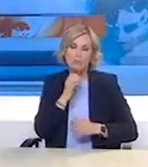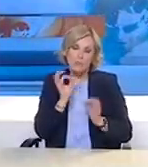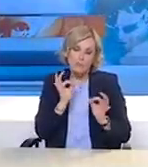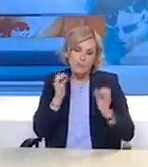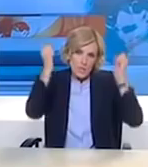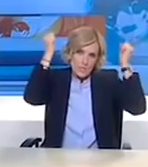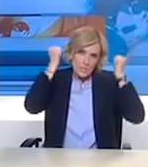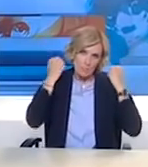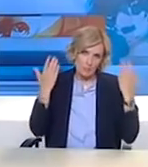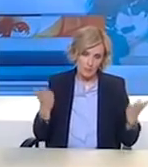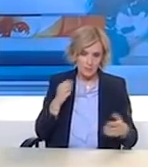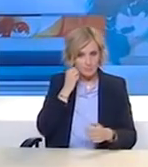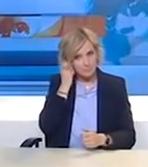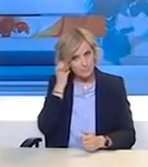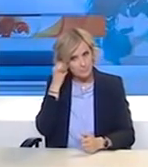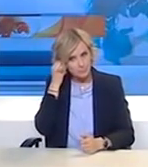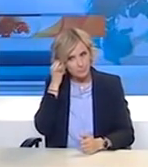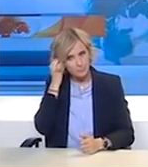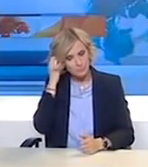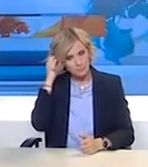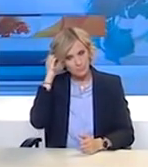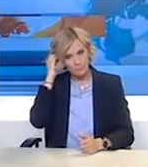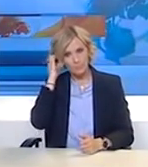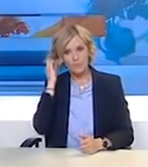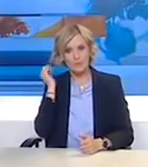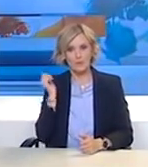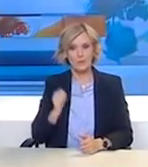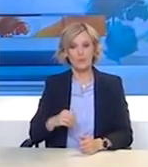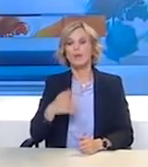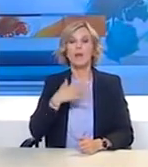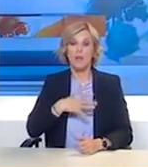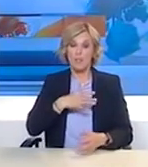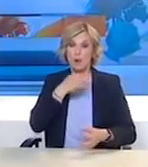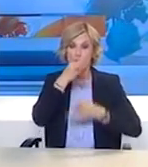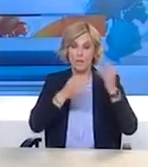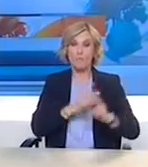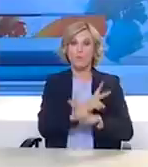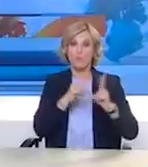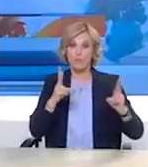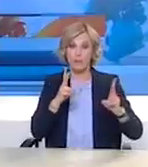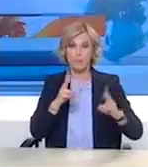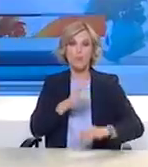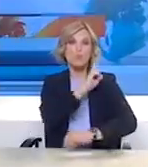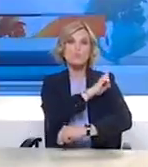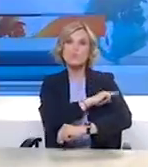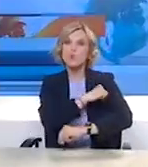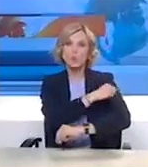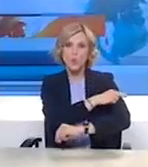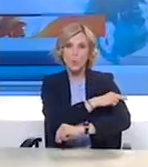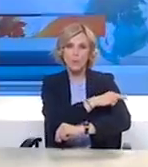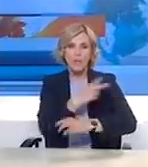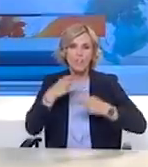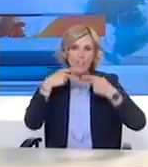Θα ήθελα να ξεκαθαριστεί κάτι και μετά από όσα είπε ο καθηγητής. Το σύστημα υγείας λειτουργεί για όλους τους πολίτες. Δεν,